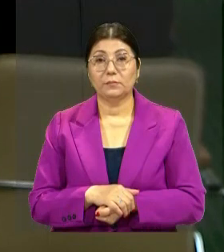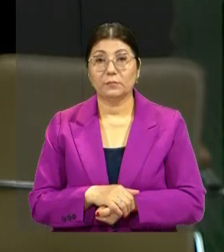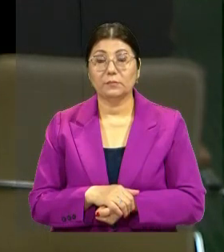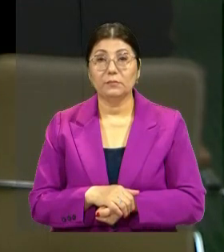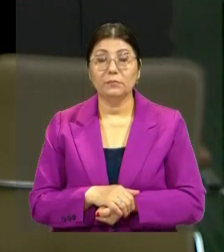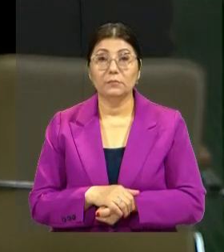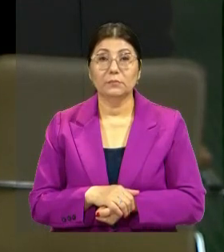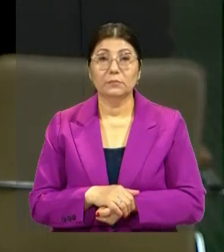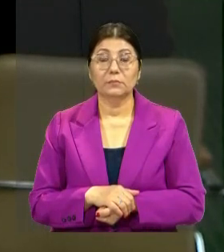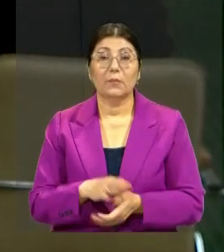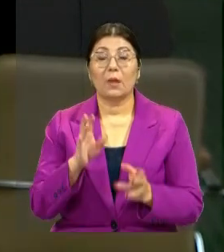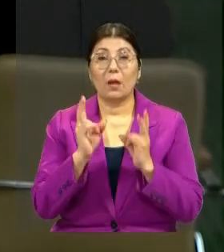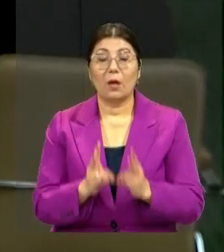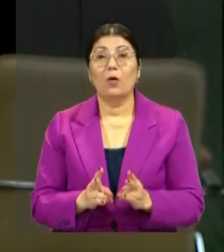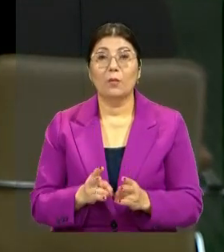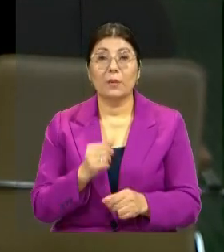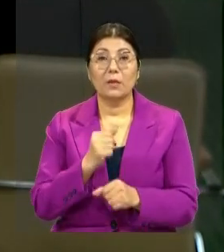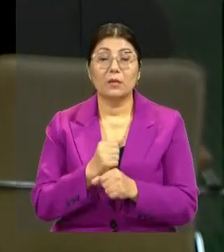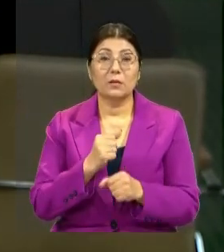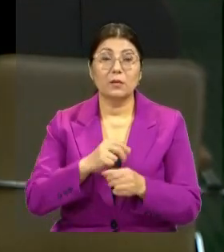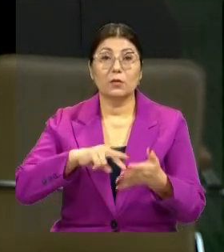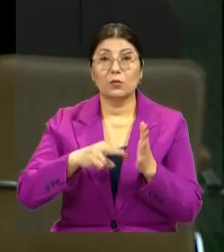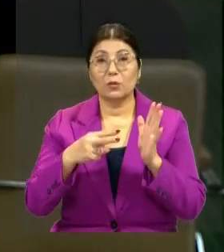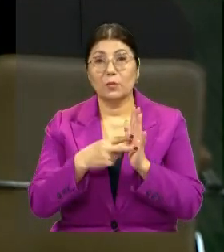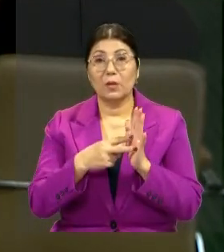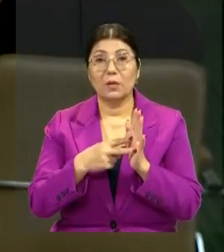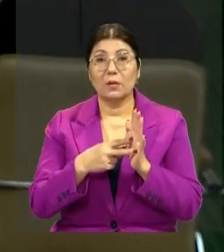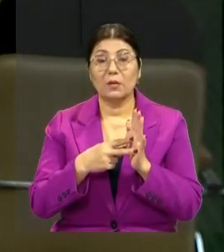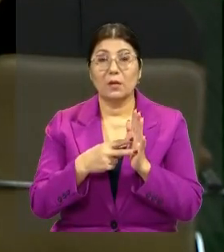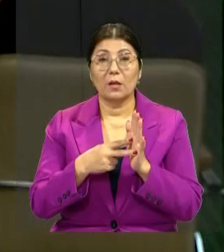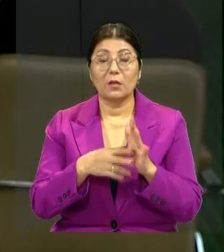зорлық-зомбылық қауіпті ісіне жоспарлаған